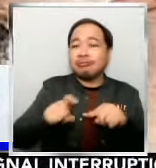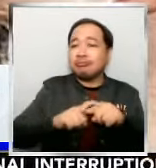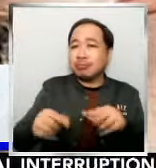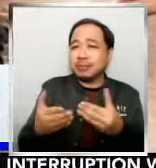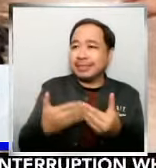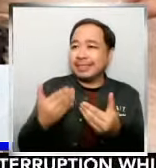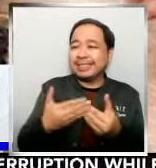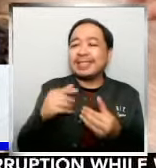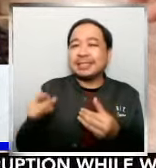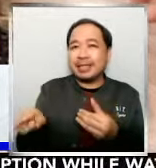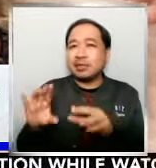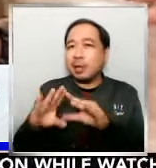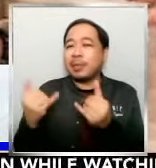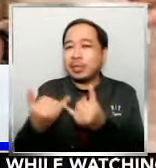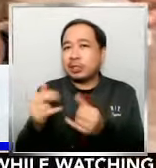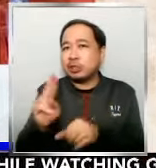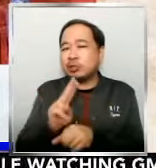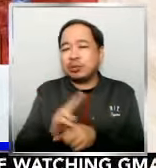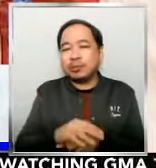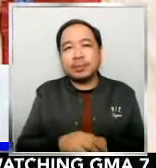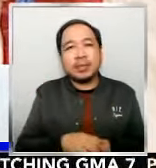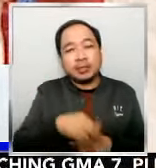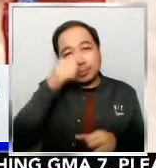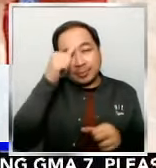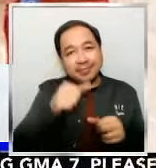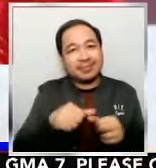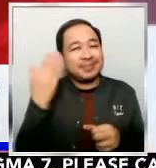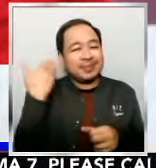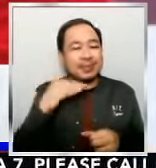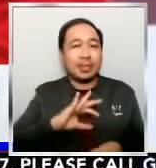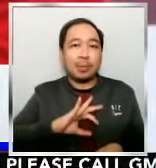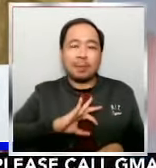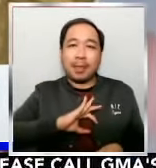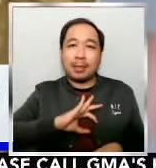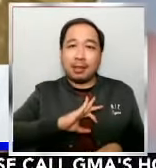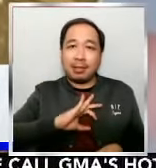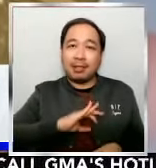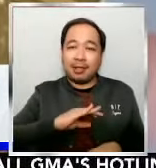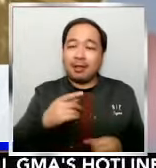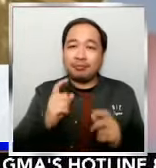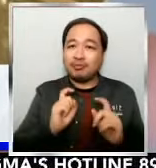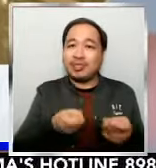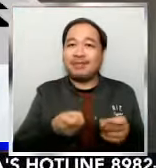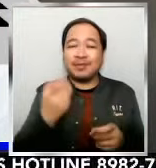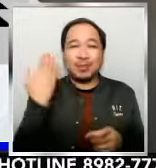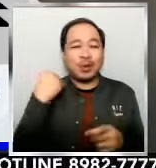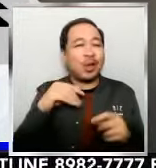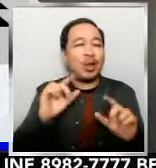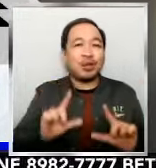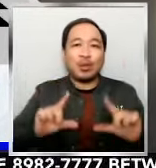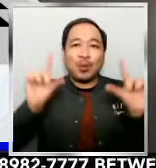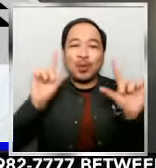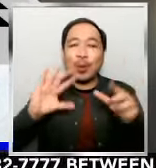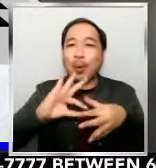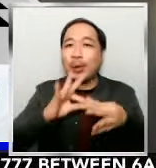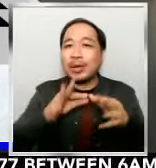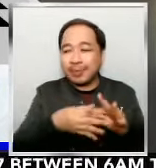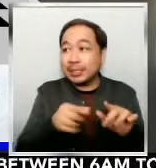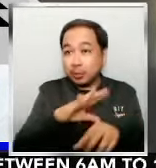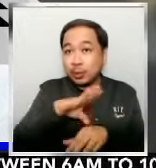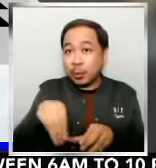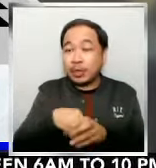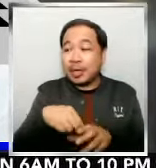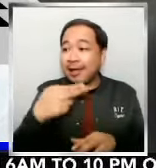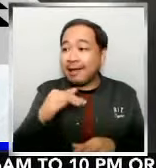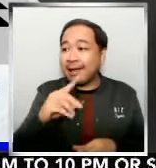nila. Matatanda ang medalyang nakuha ng mga atleta sa Tokyo Olympics, kabilang na ang gold medal ni Heidelin Diaz. Yari sa recycled metals mula sa